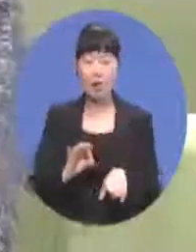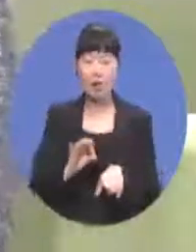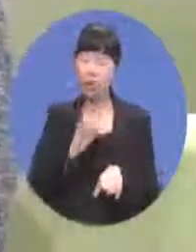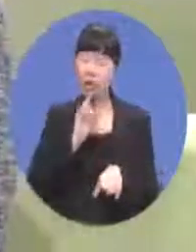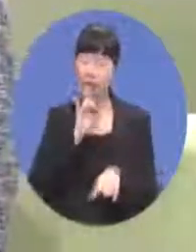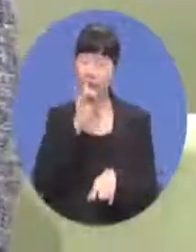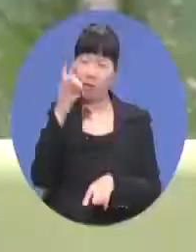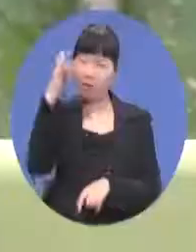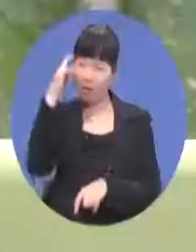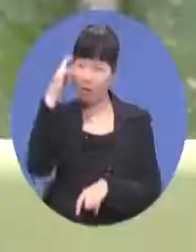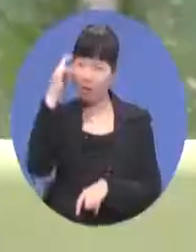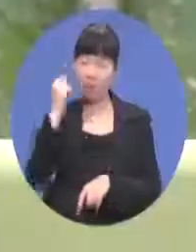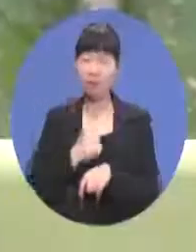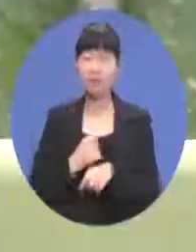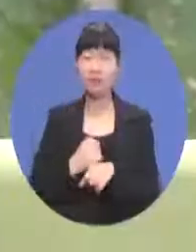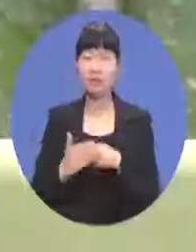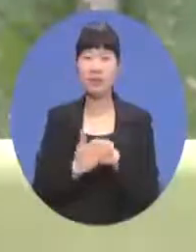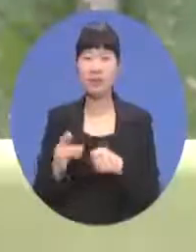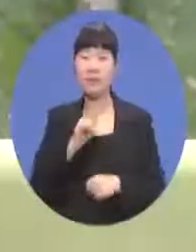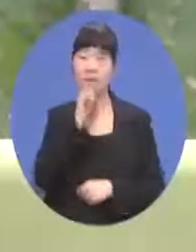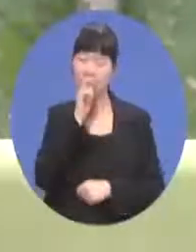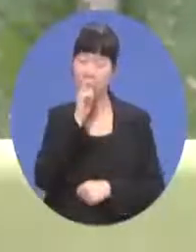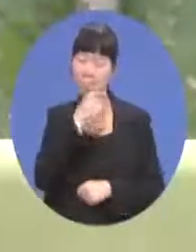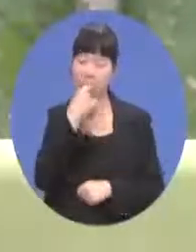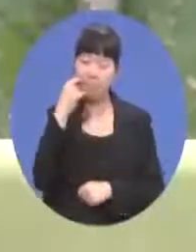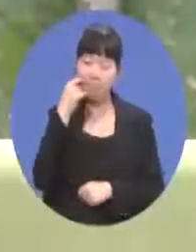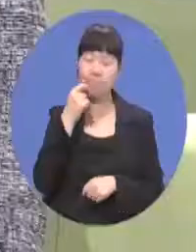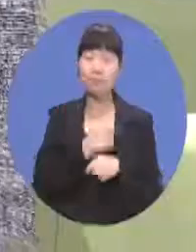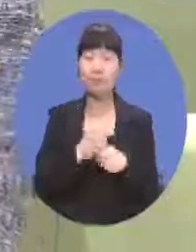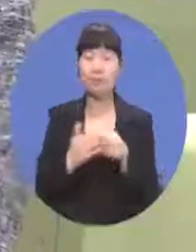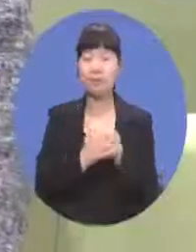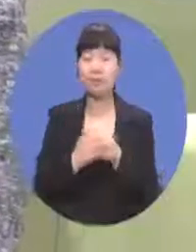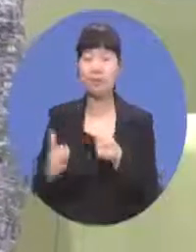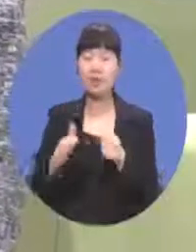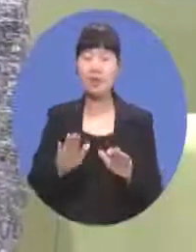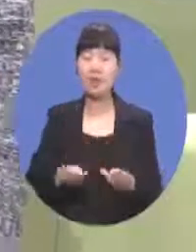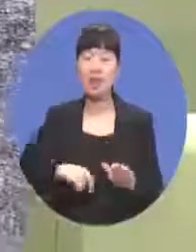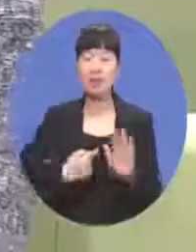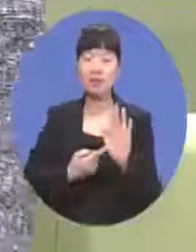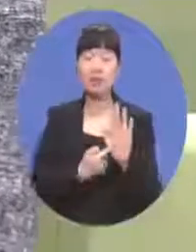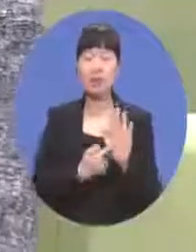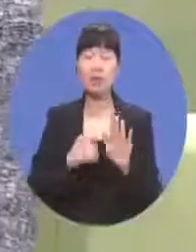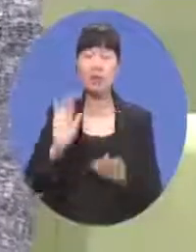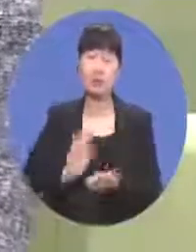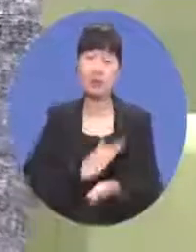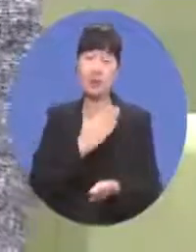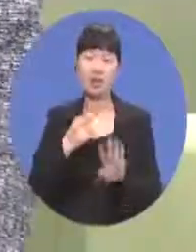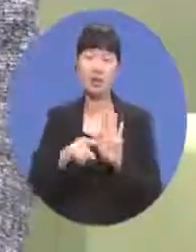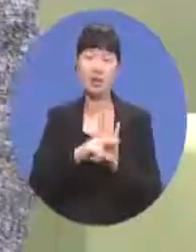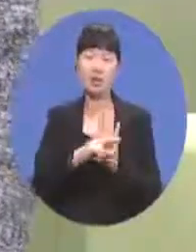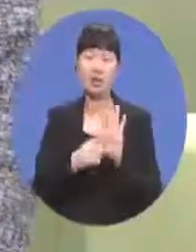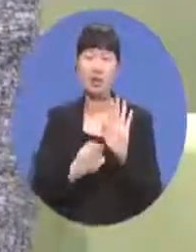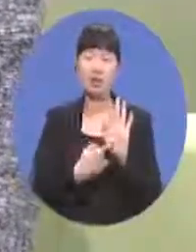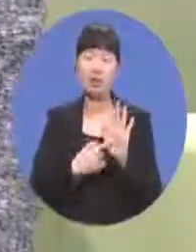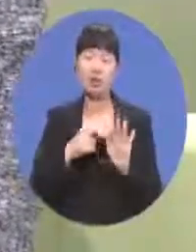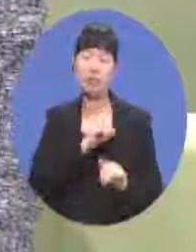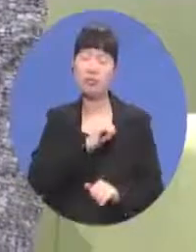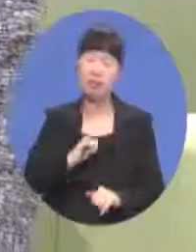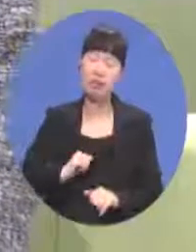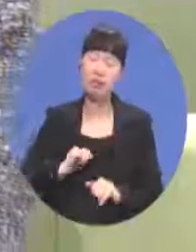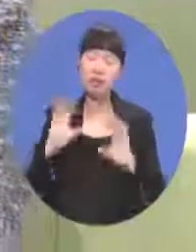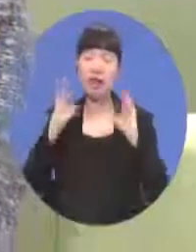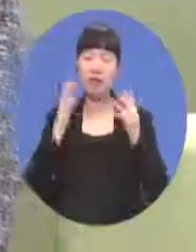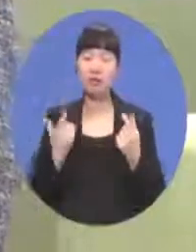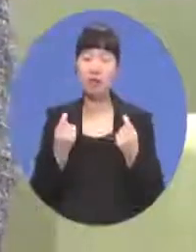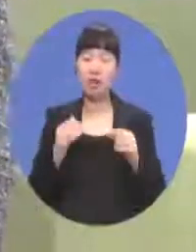거 말하면 안 되나 보다. 그래서 이제 입을 이제 담게 되고 이런 아이들이 특히 이런 자기 표현을 못하는 그러니까 부정적인 표현을 억제하는 아이로